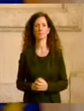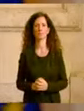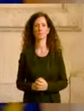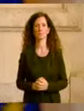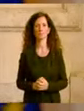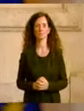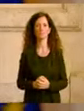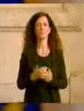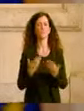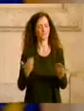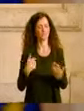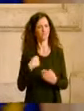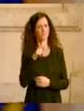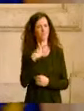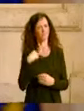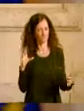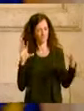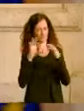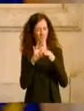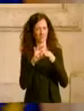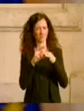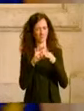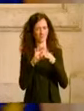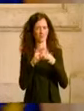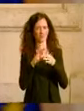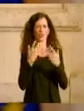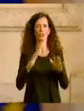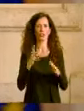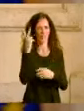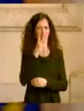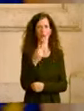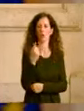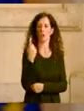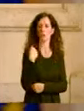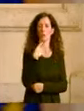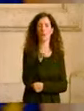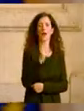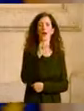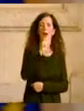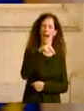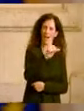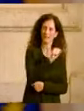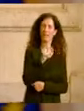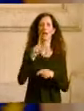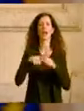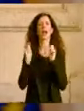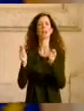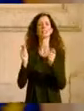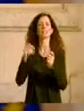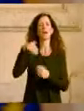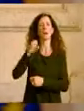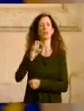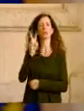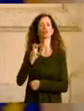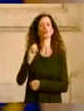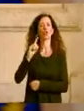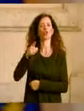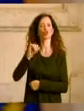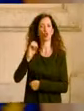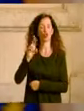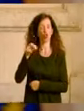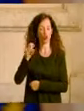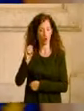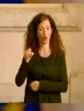anch'io, non ho menzionato in effetti prima, non abbiamo menzionato la Gazzetta del Mezzogiorno, mi fa piacere che lei abbia ricordato anche questa